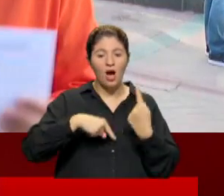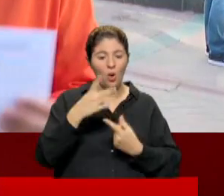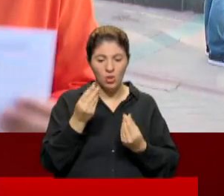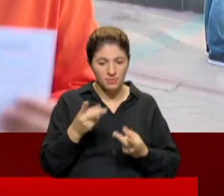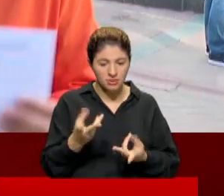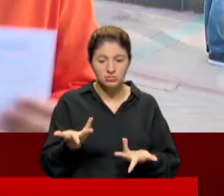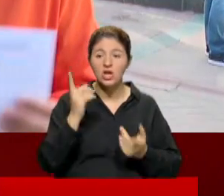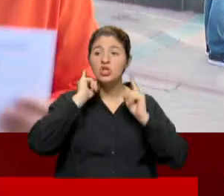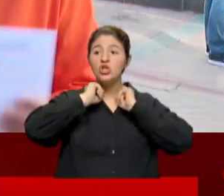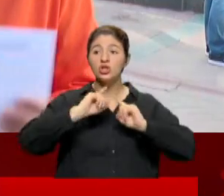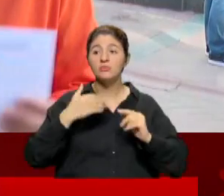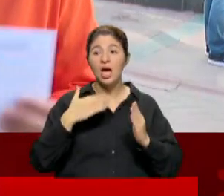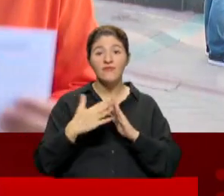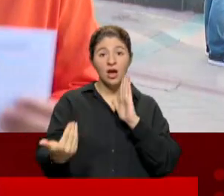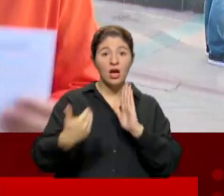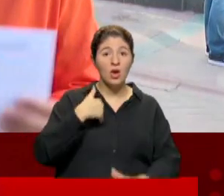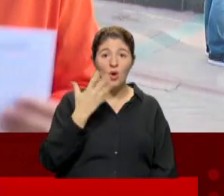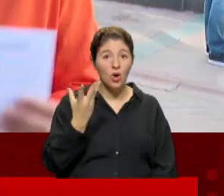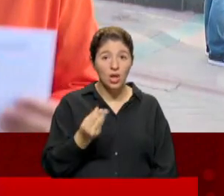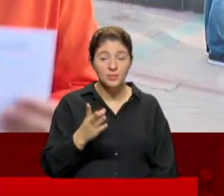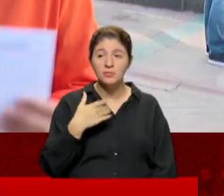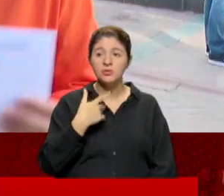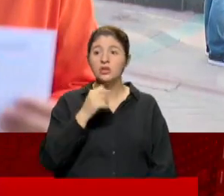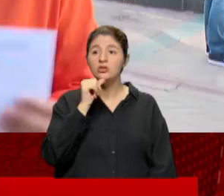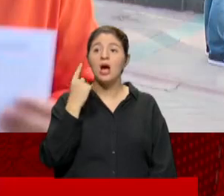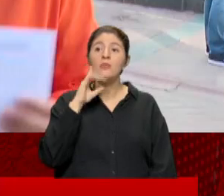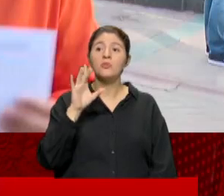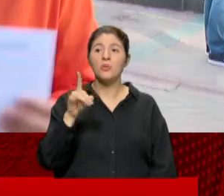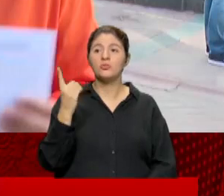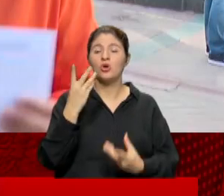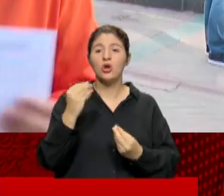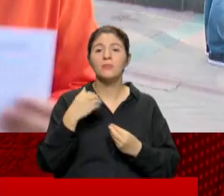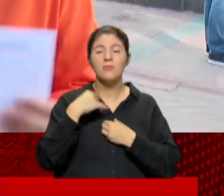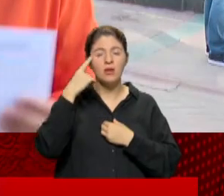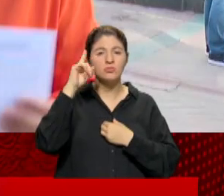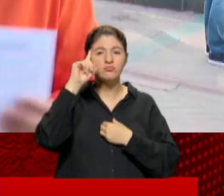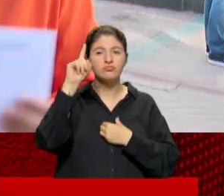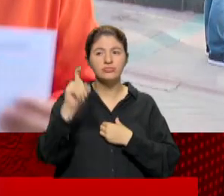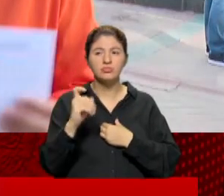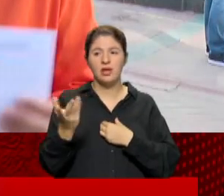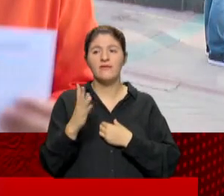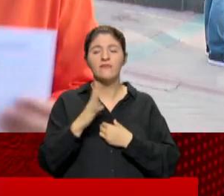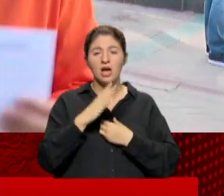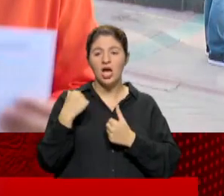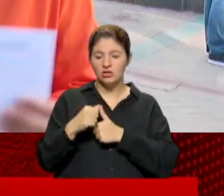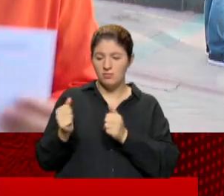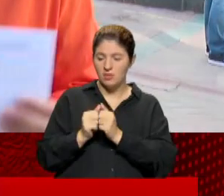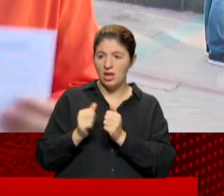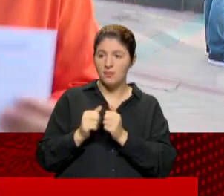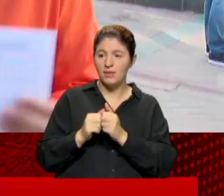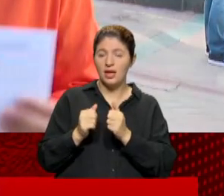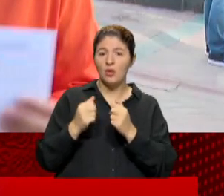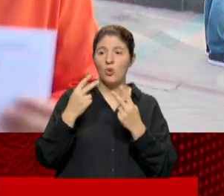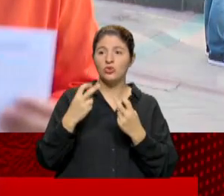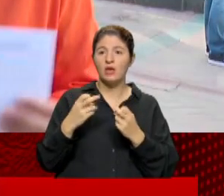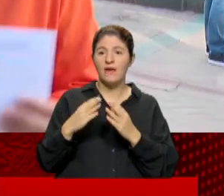olabilir icrası Bizim evimize gelebilir hiç haberimiz olmadan böyle bir şey oldu Bir de benim aklımda bir soru işareti daha var Eşimle birlikte